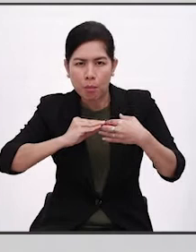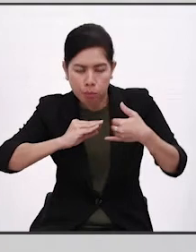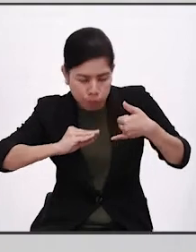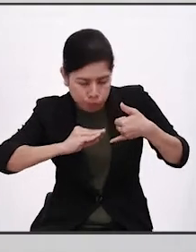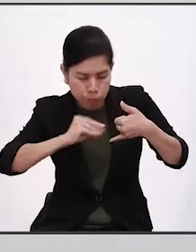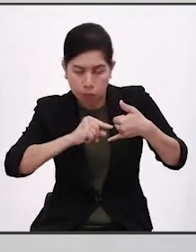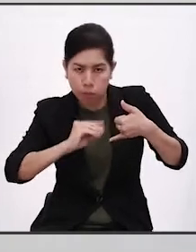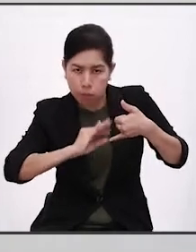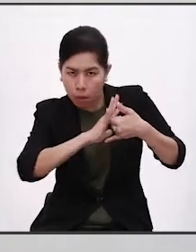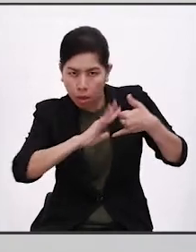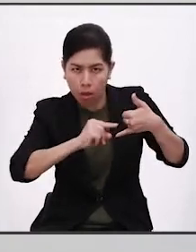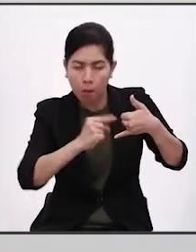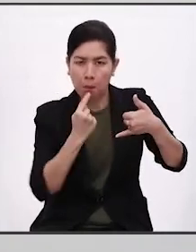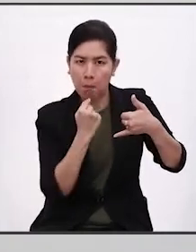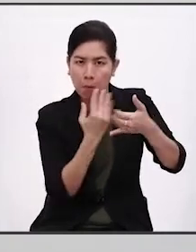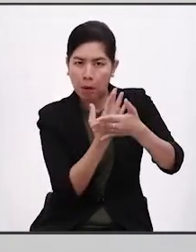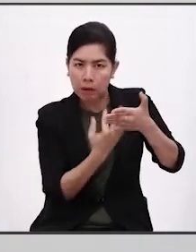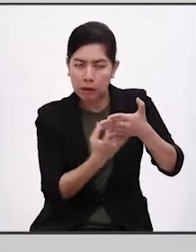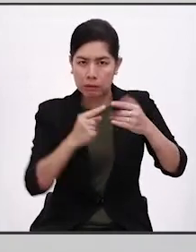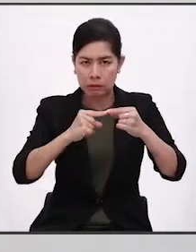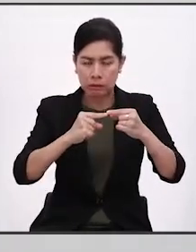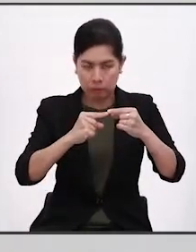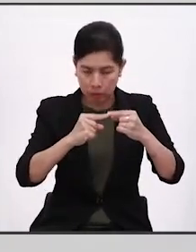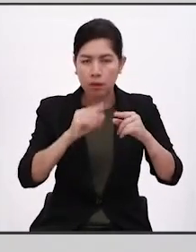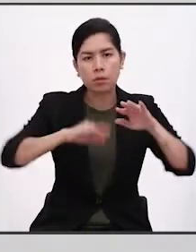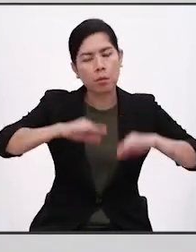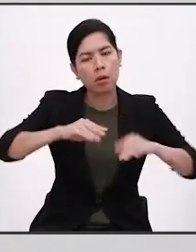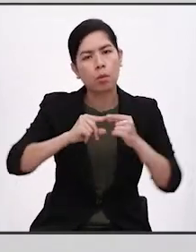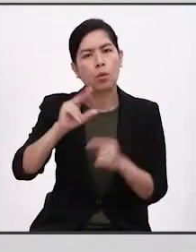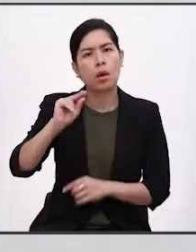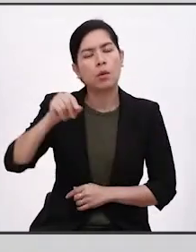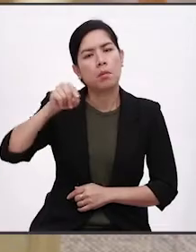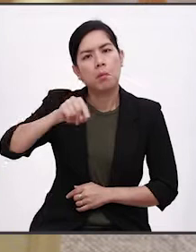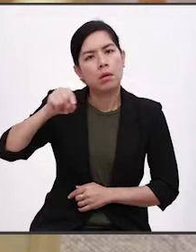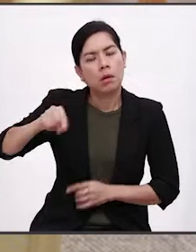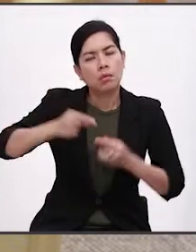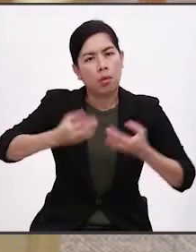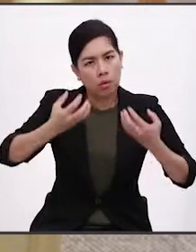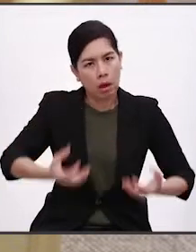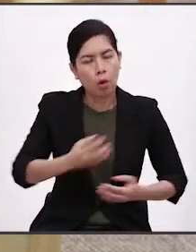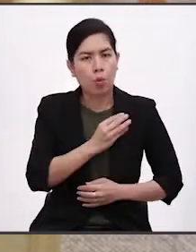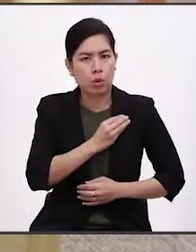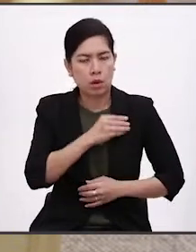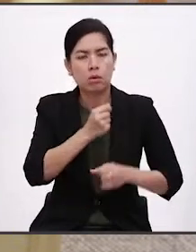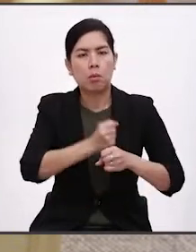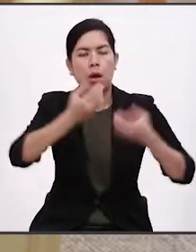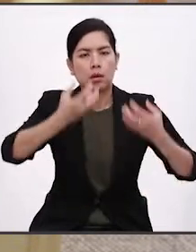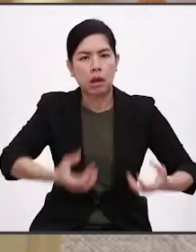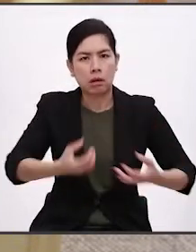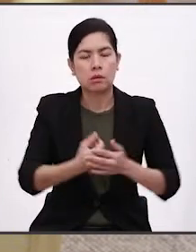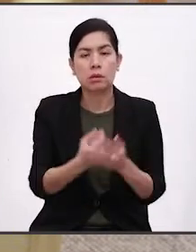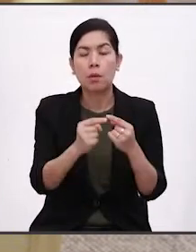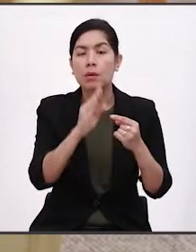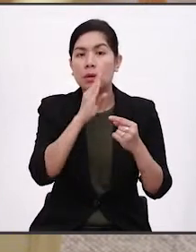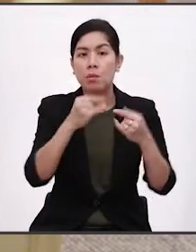ายในขณะหนึ่งซึ่งมันรับภาระหนักมากนะครับแต่ว่ามันก็ยังโชคดีนะครับถ้าหลอดเลือดที่ว่าเ